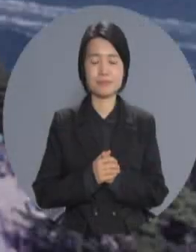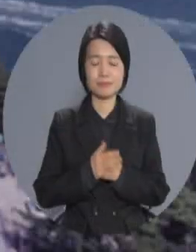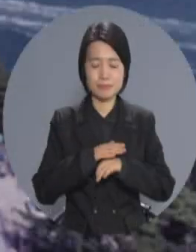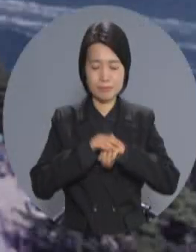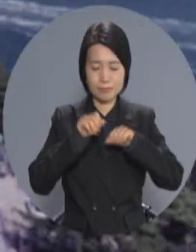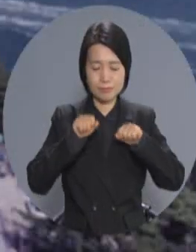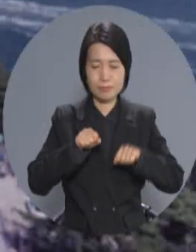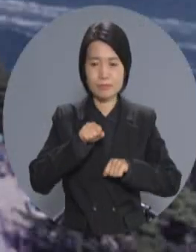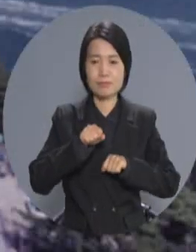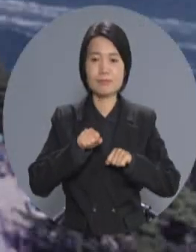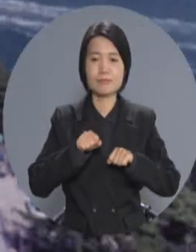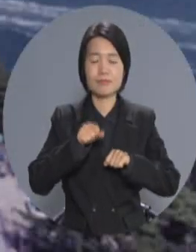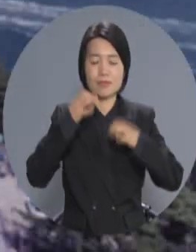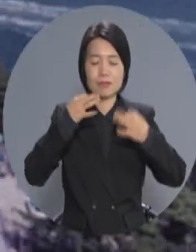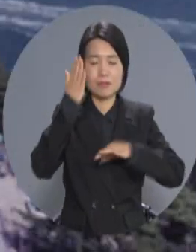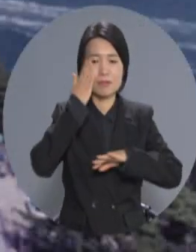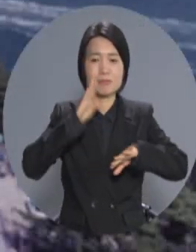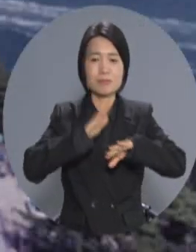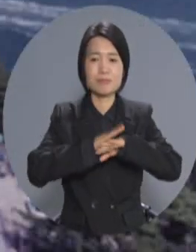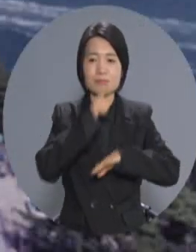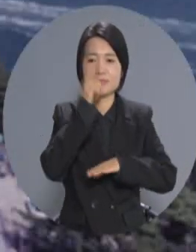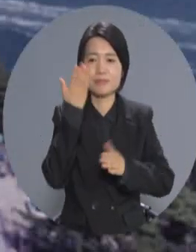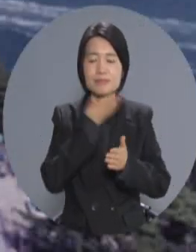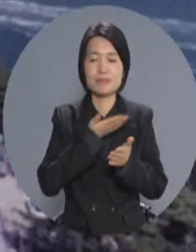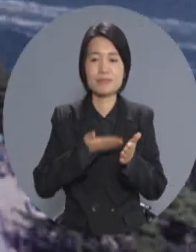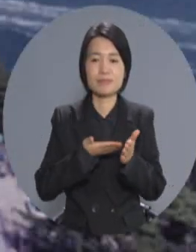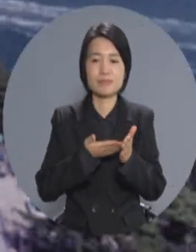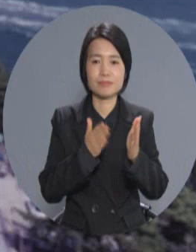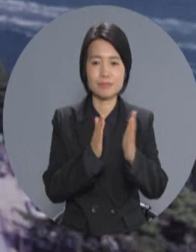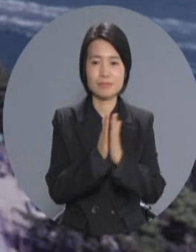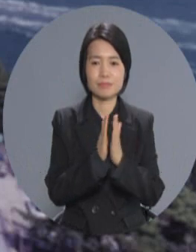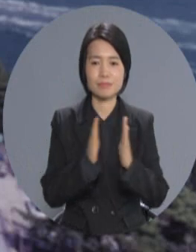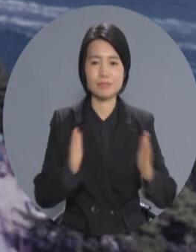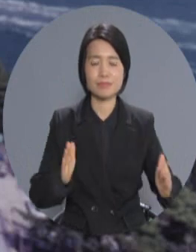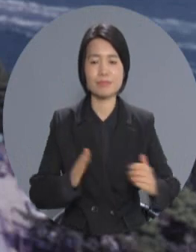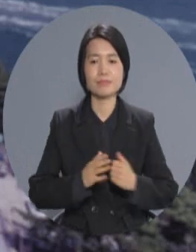여러분 안녕하십니까? 금요일 밤 여수 MBC 뉴스데스크입니다.